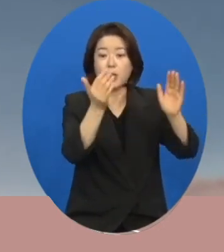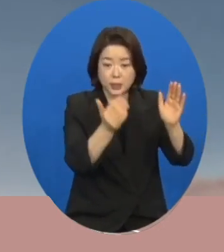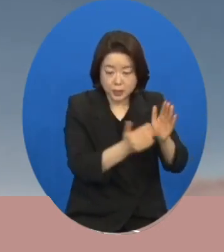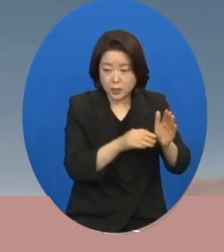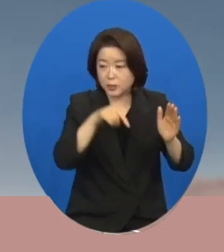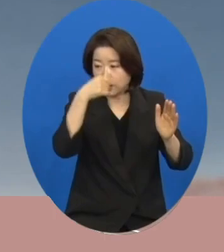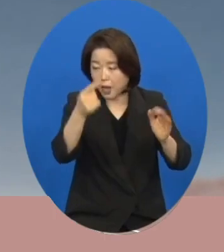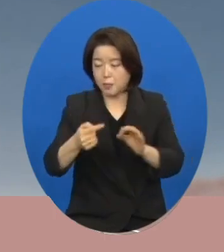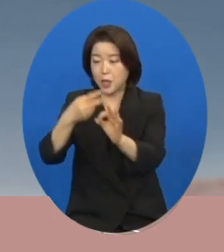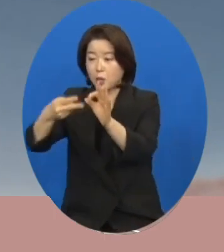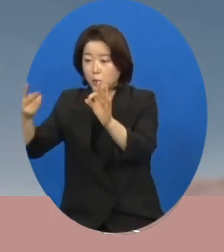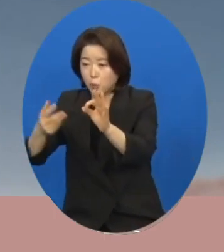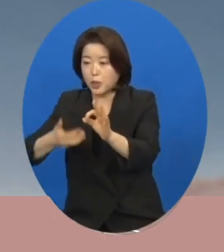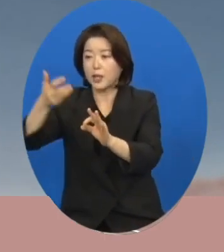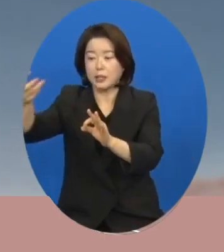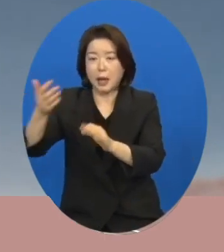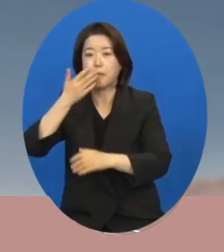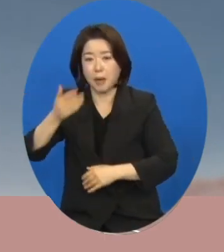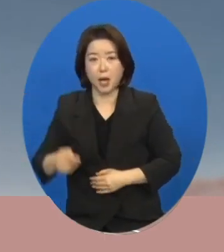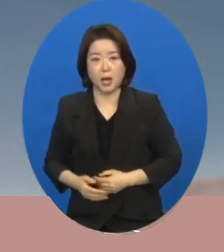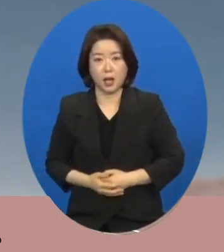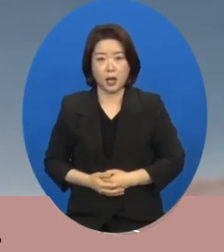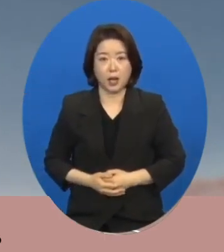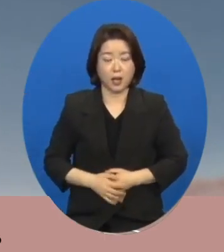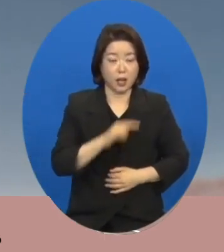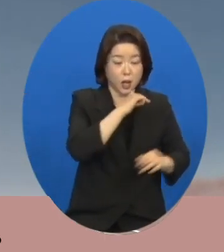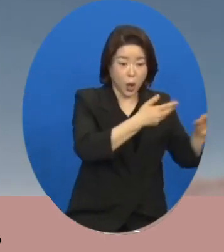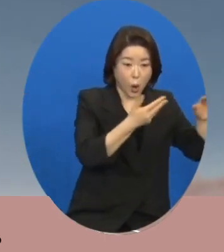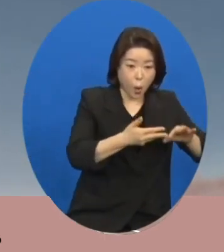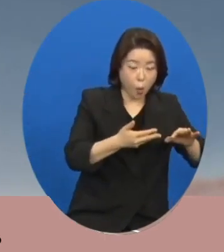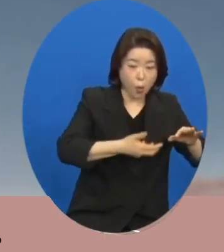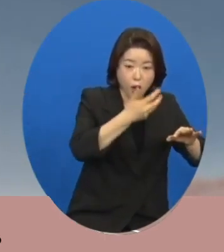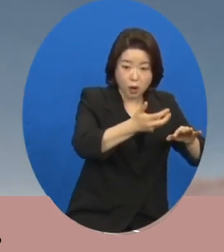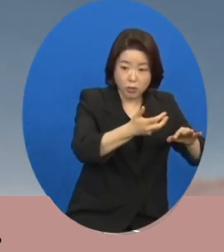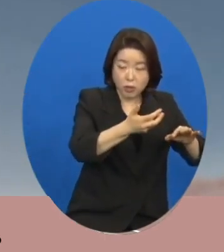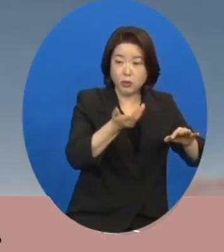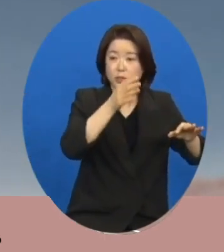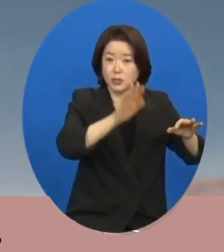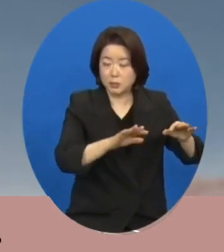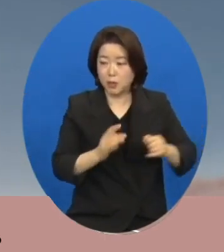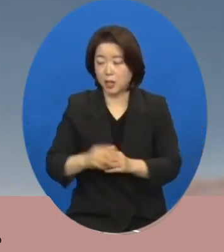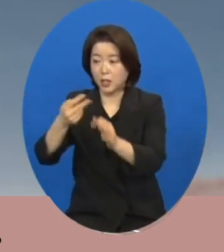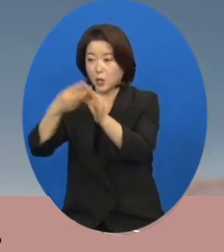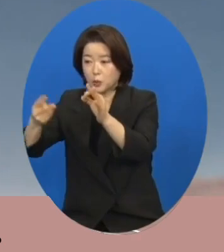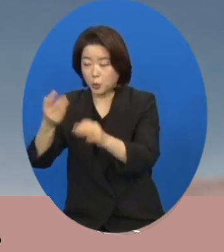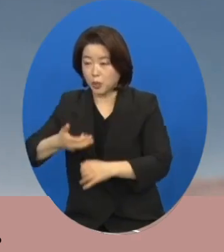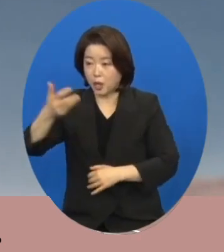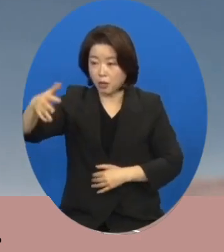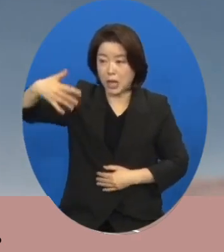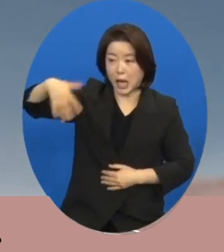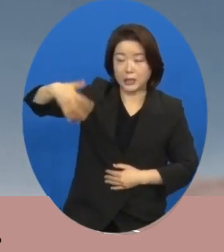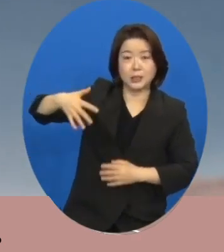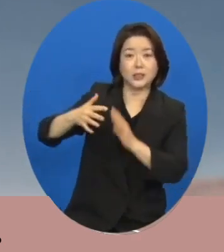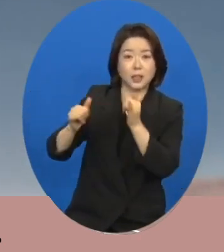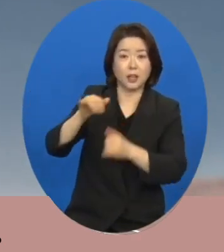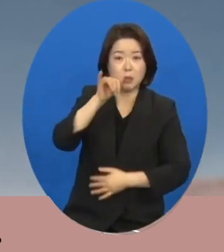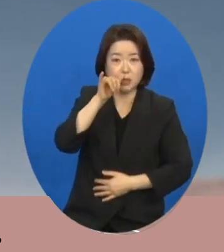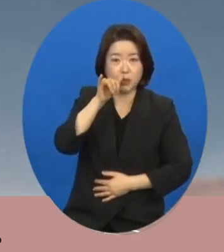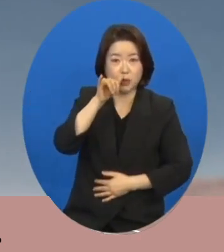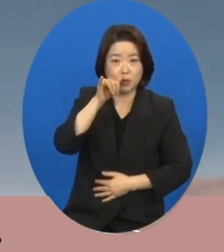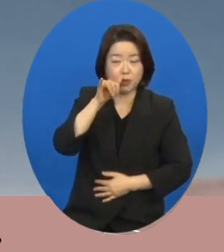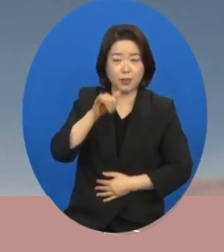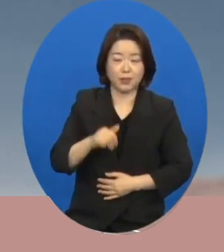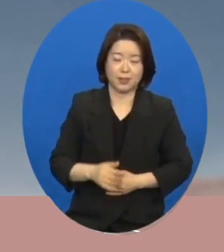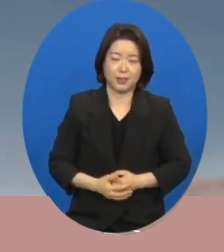홍해도 쫓아도 건너지 못한 사람이 있을 수 있고요 홍해는 건넜지만 요단강을 건너지 않은 사람들이 있어요